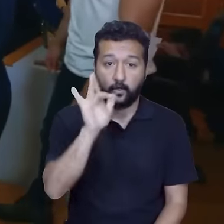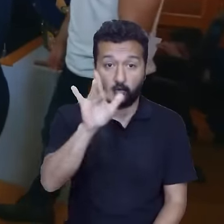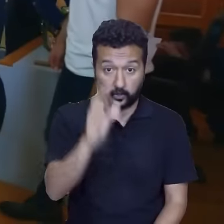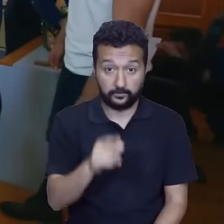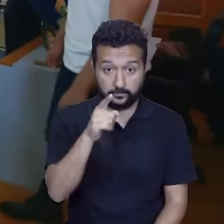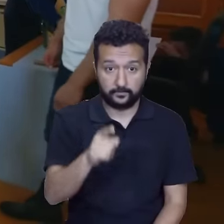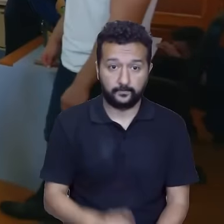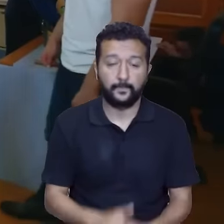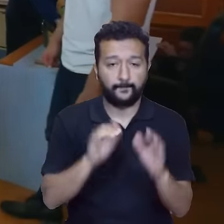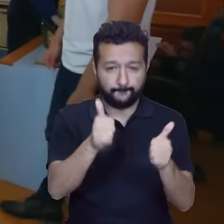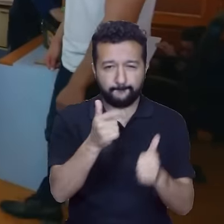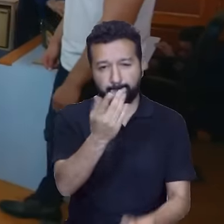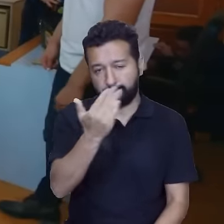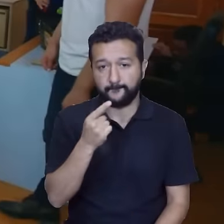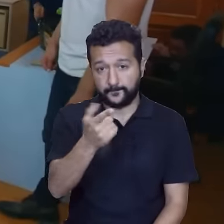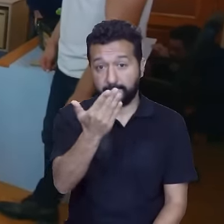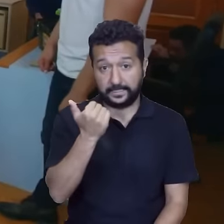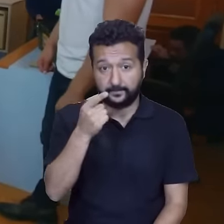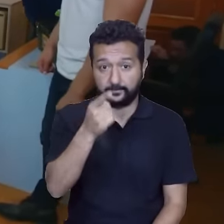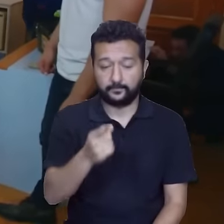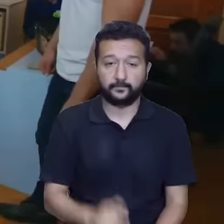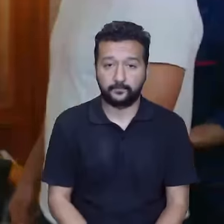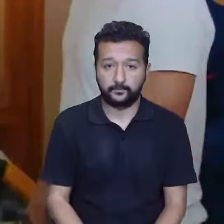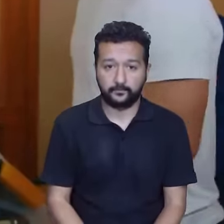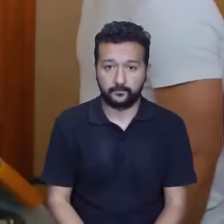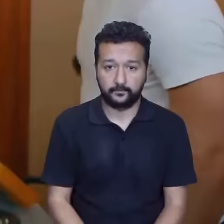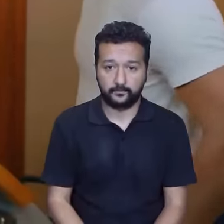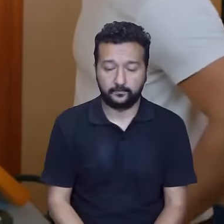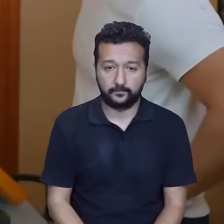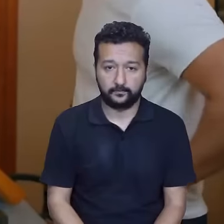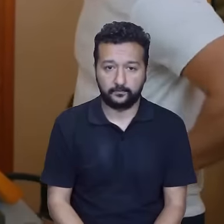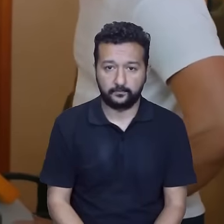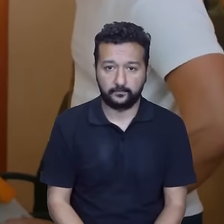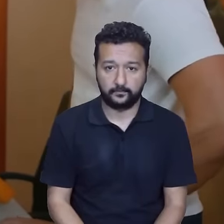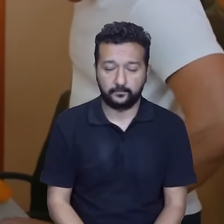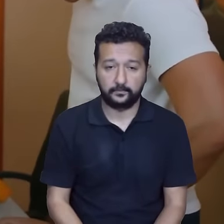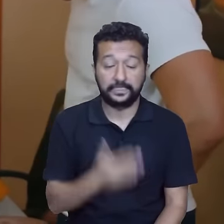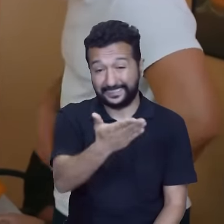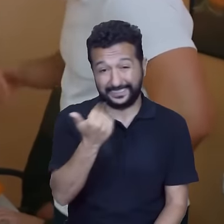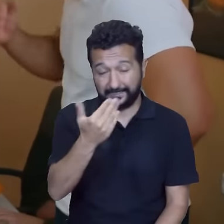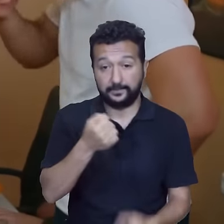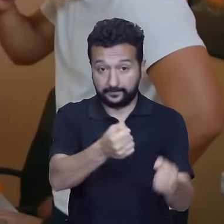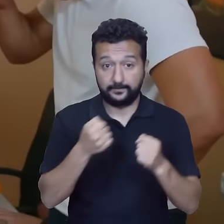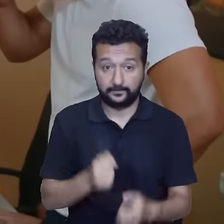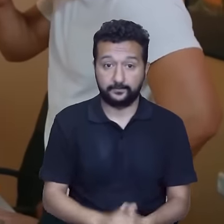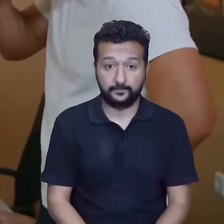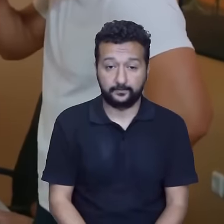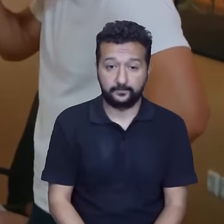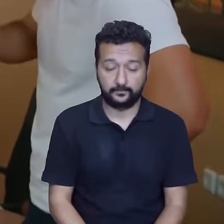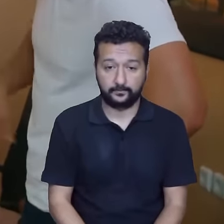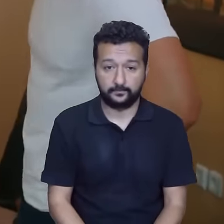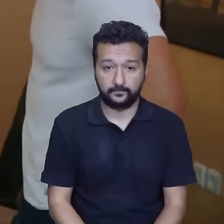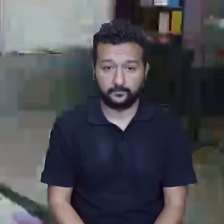Ortaladın mı? Ha, getir biraz daha. Getir getir. Tarık durumdan rahatsız, ellerini beline koydu. Çek çek.